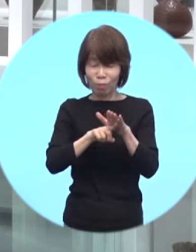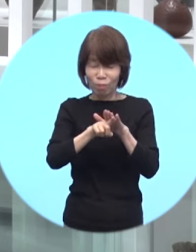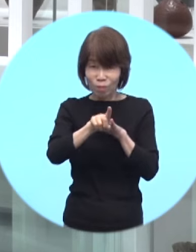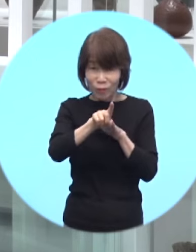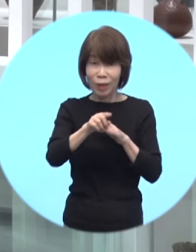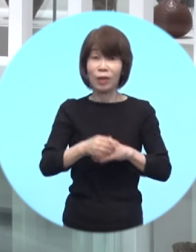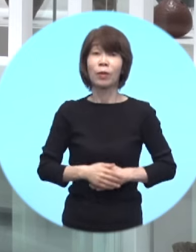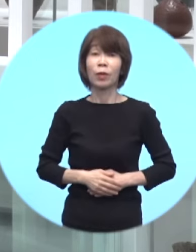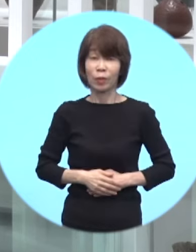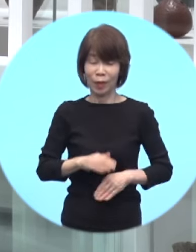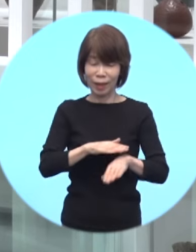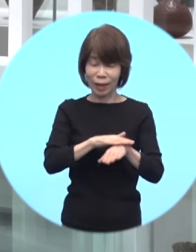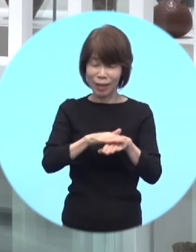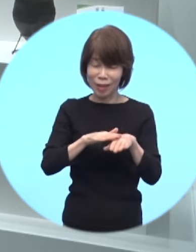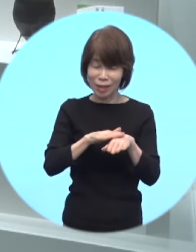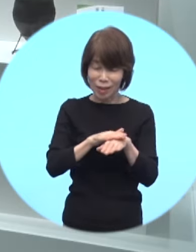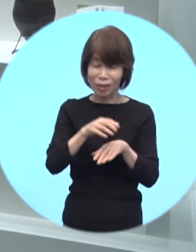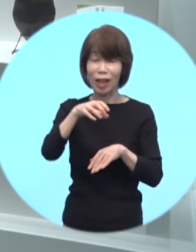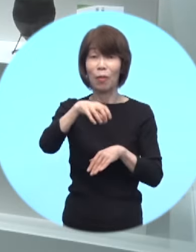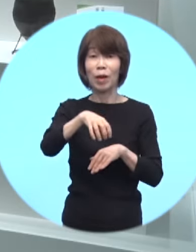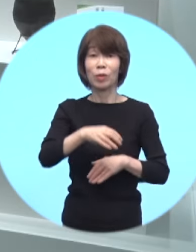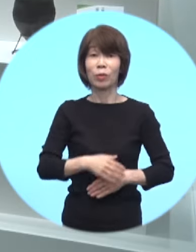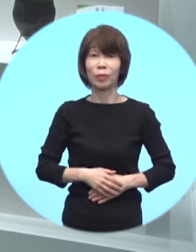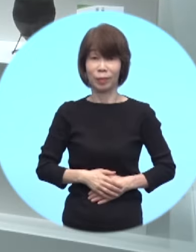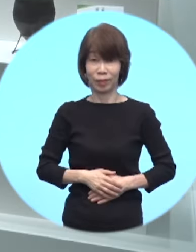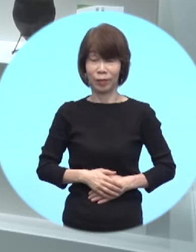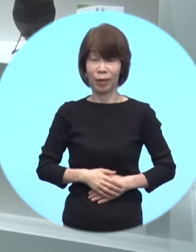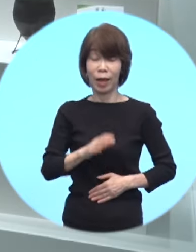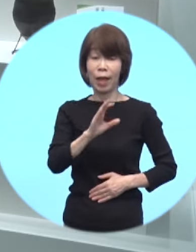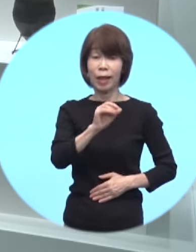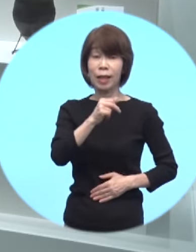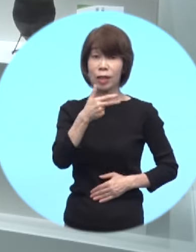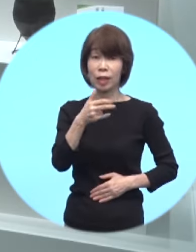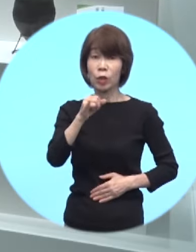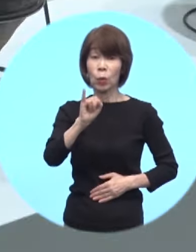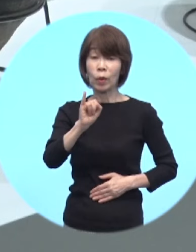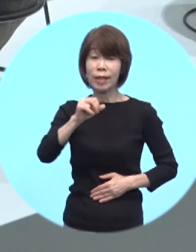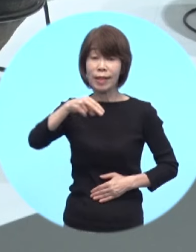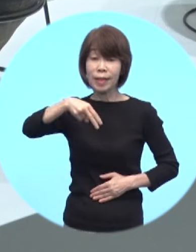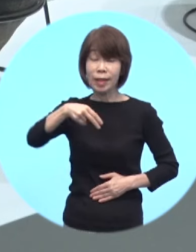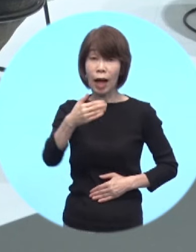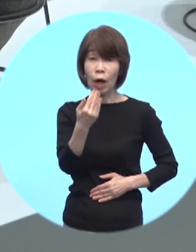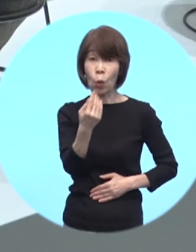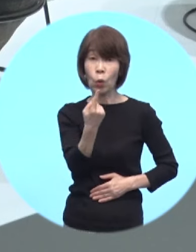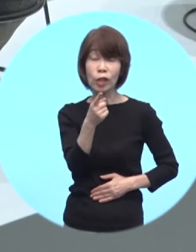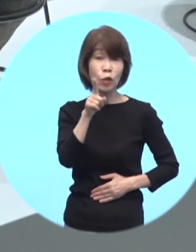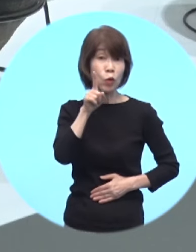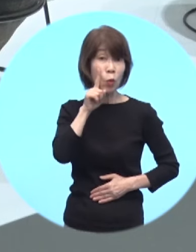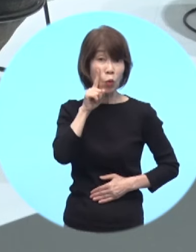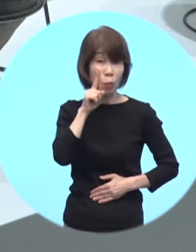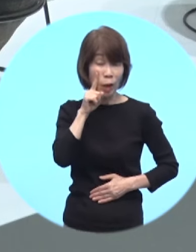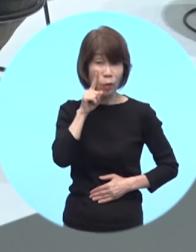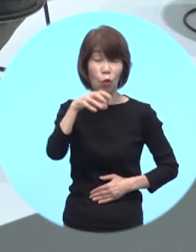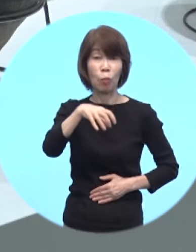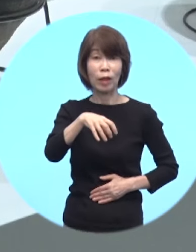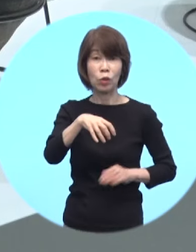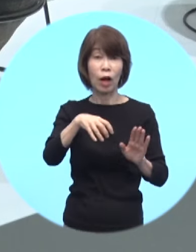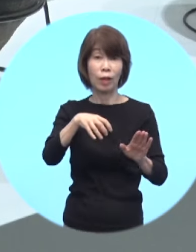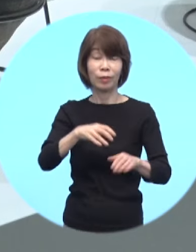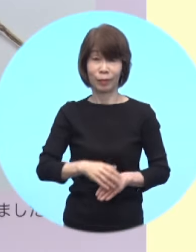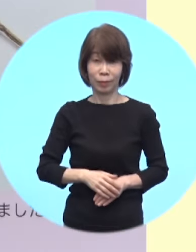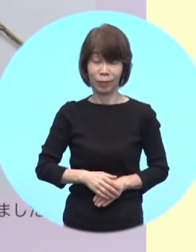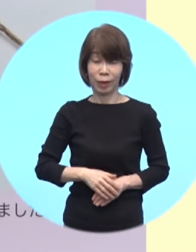な遺跡なんです。はい、で、場所は金沢市の稲穂一丁目というところにありまして、そこからたくさんの土